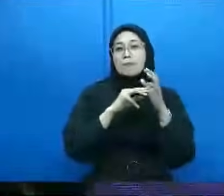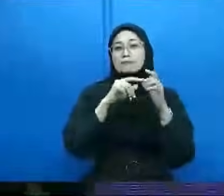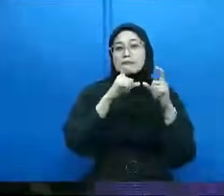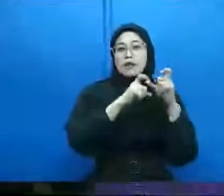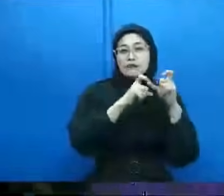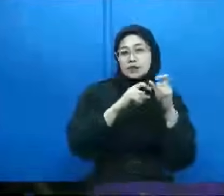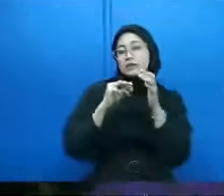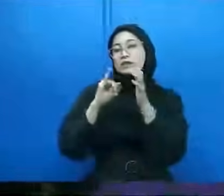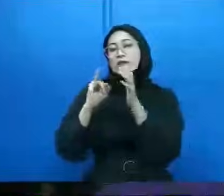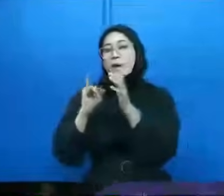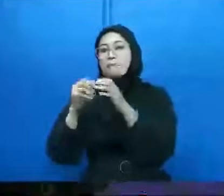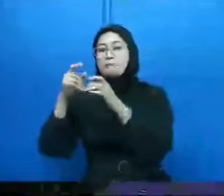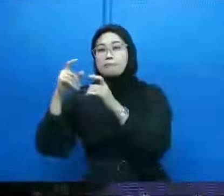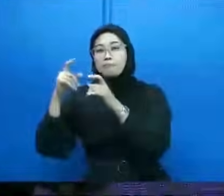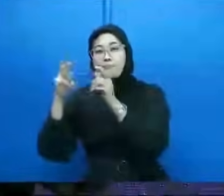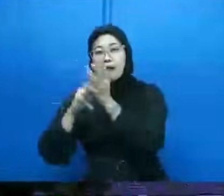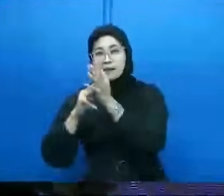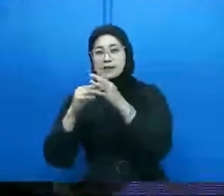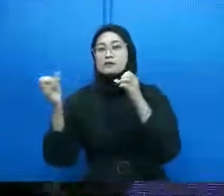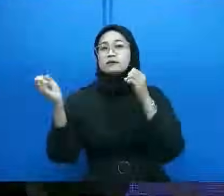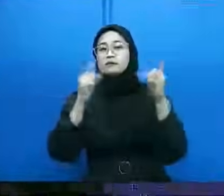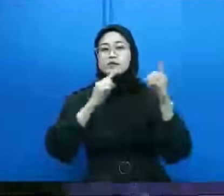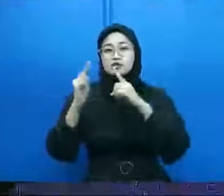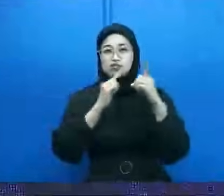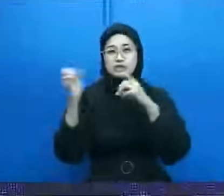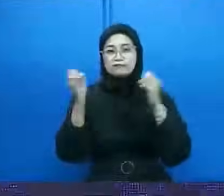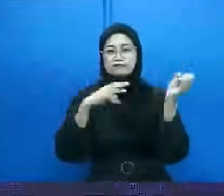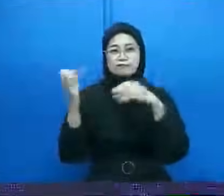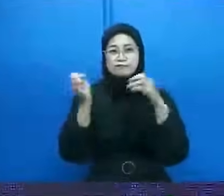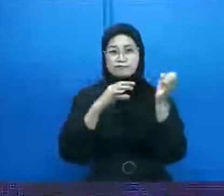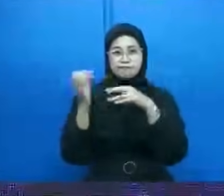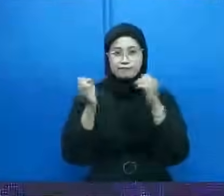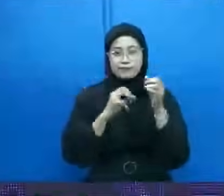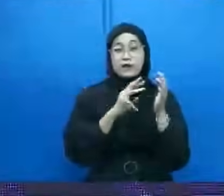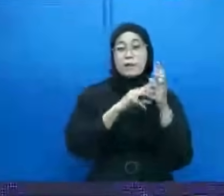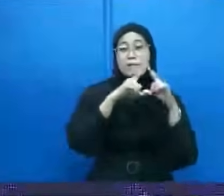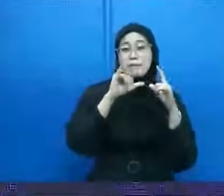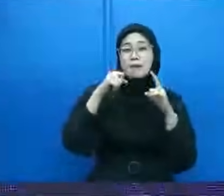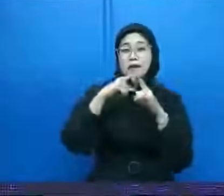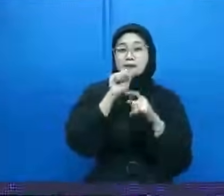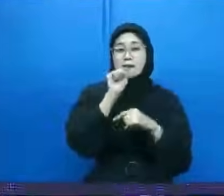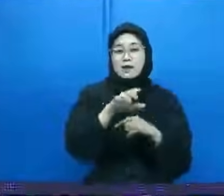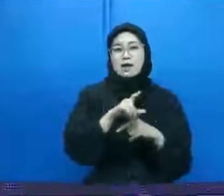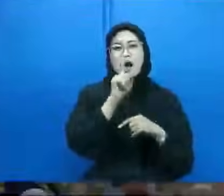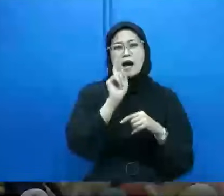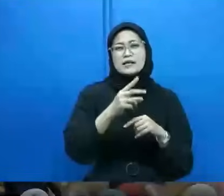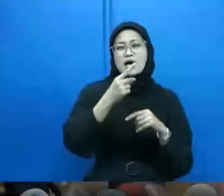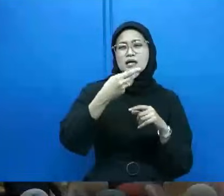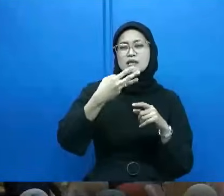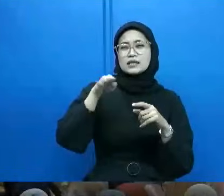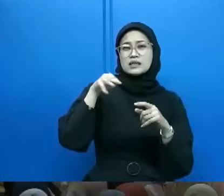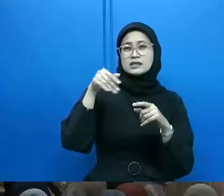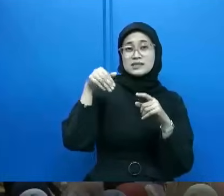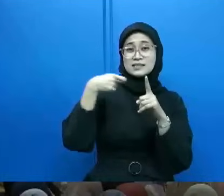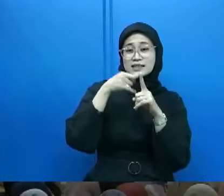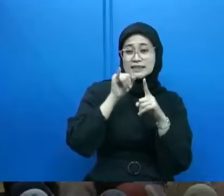Malik. Kata Imam Malik gurunya, ada rizki yang kita enggak cari pun Allah akan antarkan. Kata